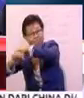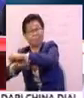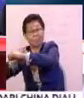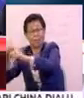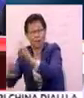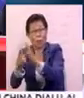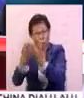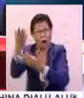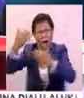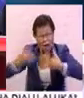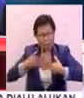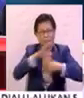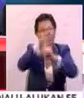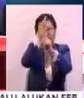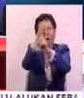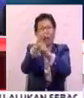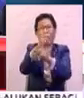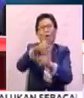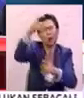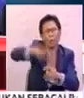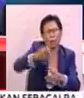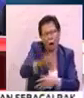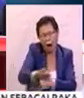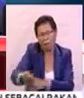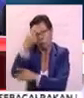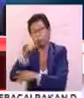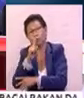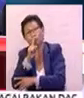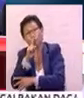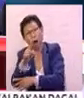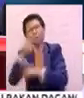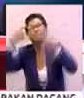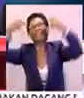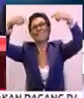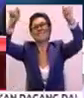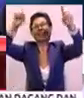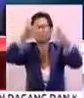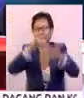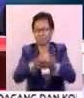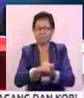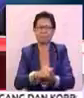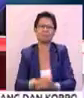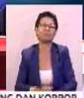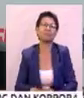tetapi memfokuskan kepada keperluan peralatan bagi memastikan kejayaannya.